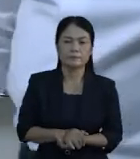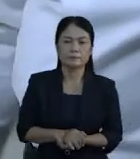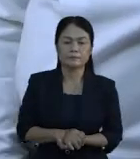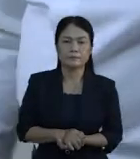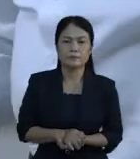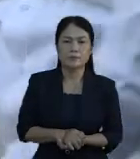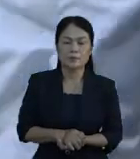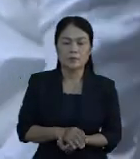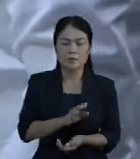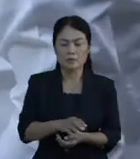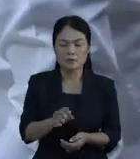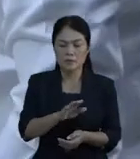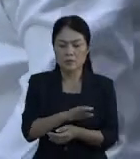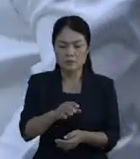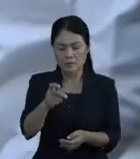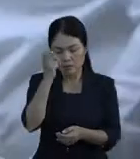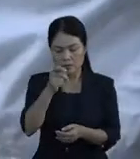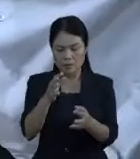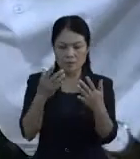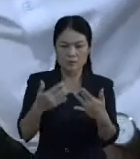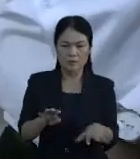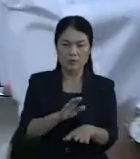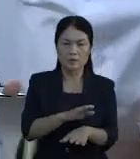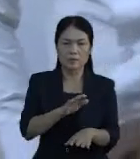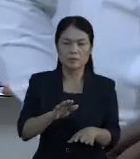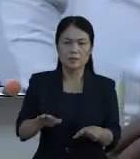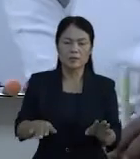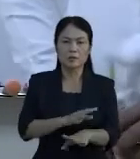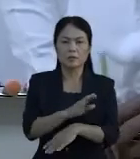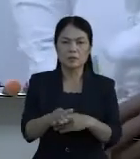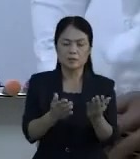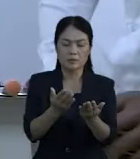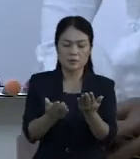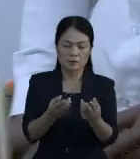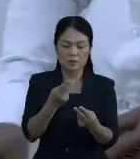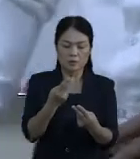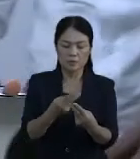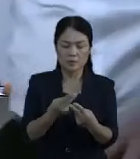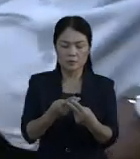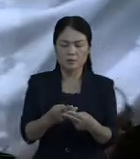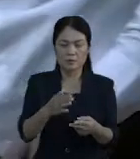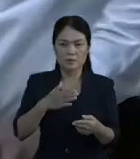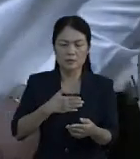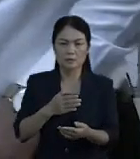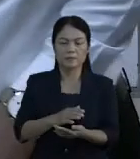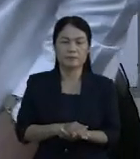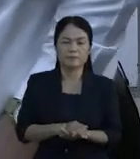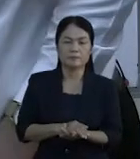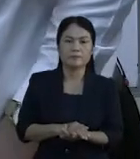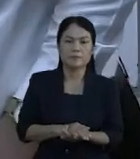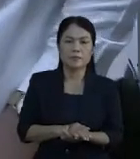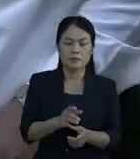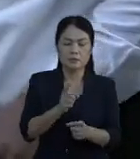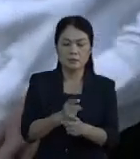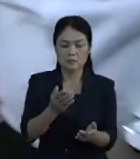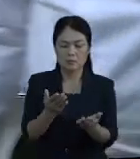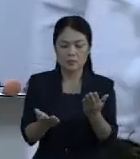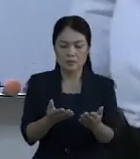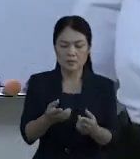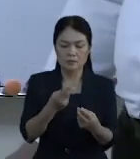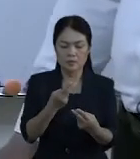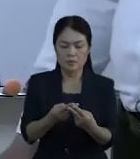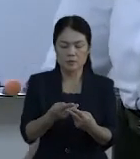và bạn con kịch với hai và chẳng con được học hết được tiếp toát chìm lại chìm mùi cru nữa con á và tới tiếng toát chìm lại chìm mùi